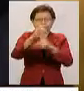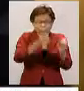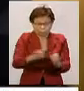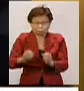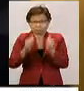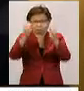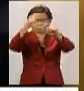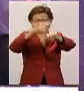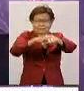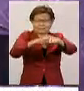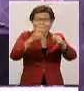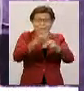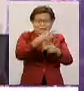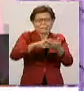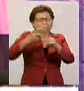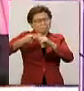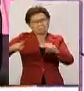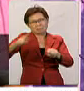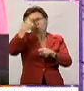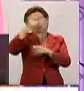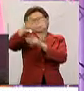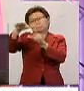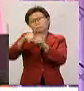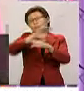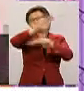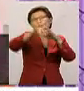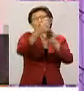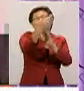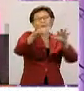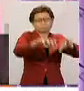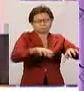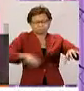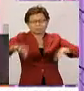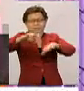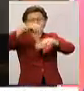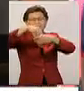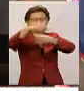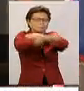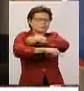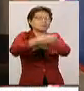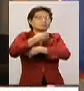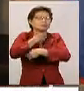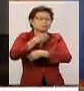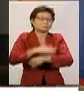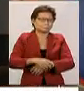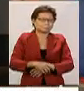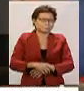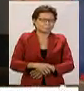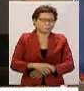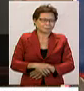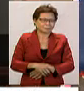kali ini berbeza dengan edisi sebelum ini kerana melibatkan kesemua 12 daerah di dalam negeri Perak.